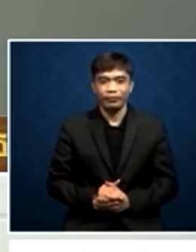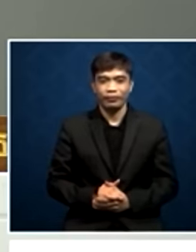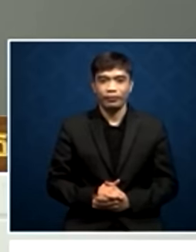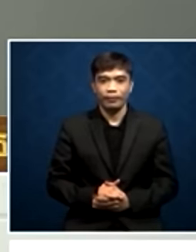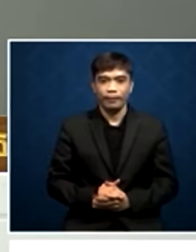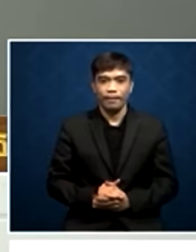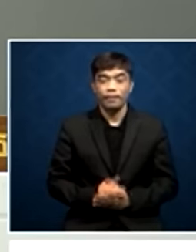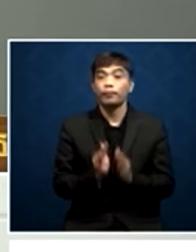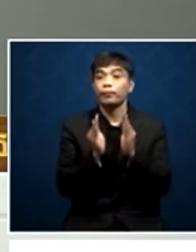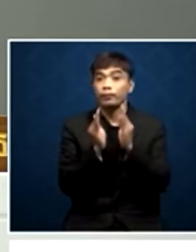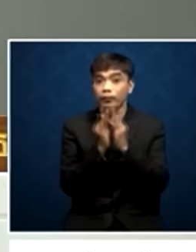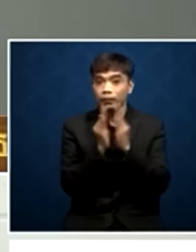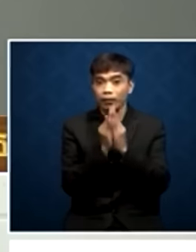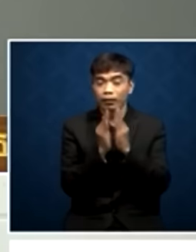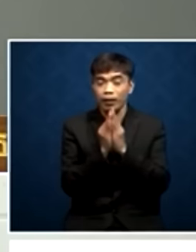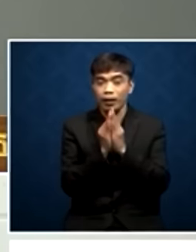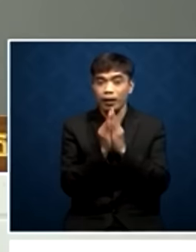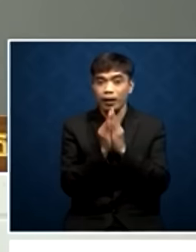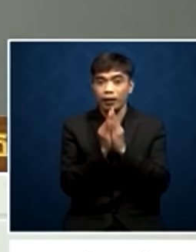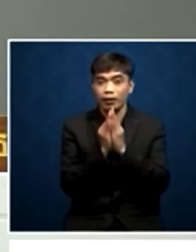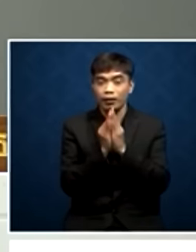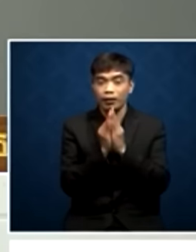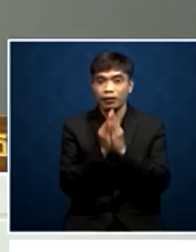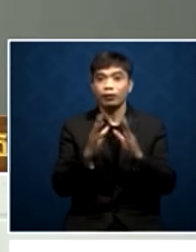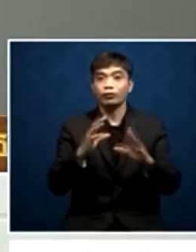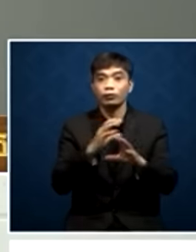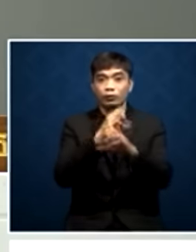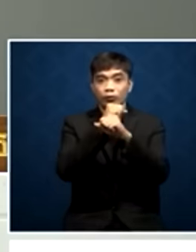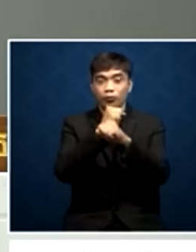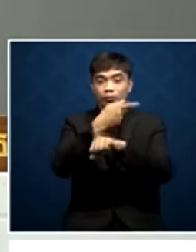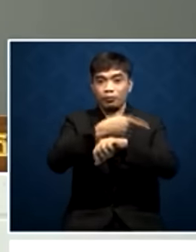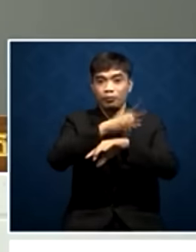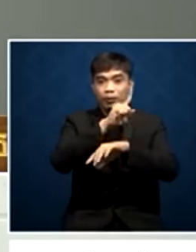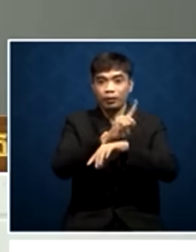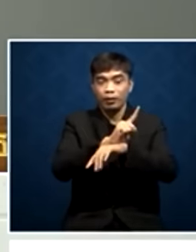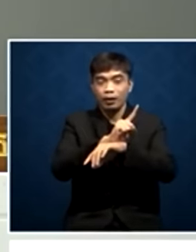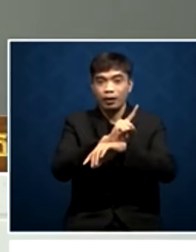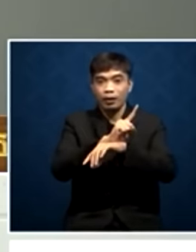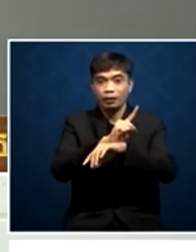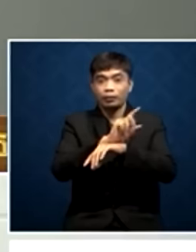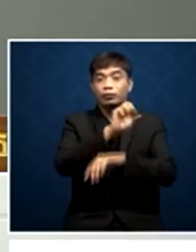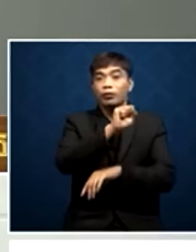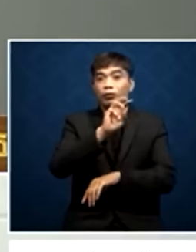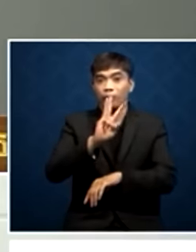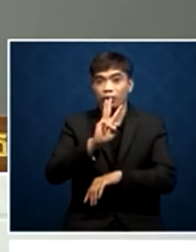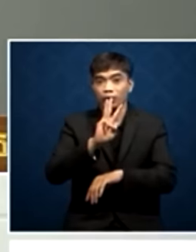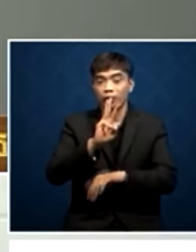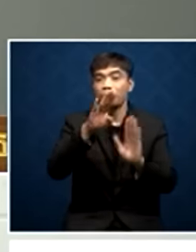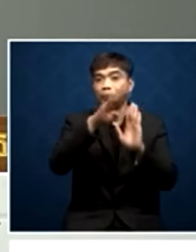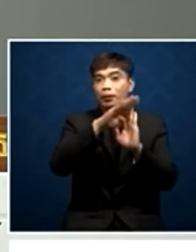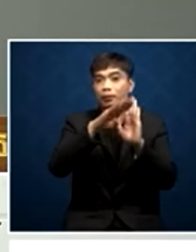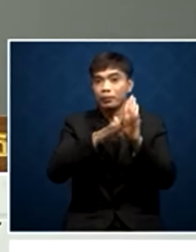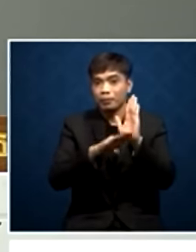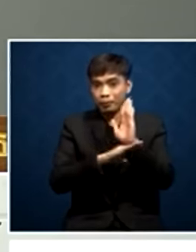ผลการออกเสียงลงคะแนนเลือกประธานวุฒิสภามีลำดับดังนี้นะครับ